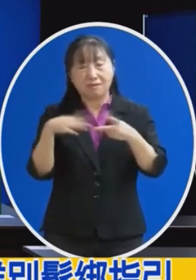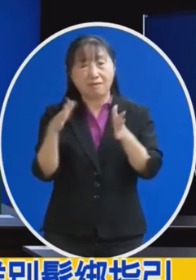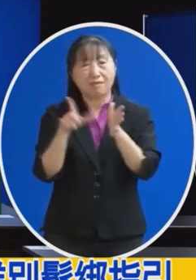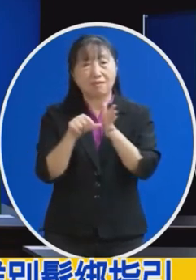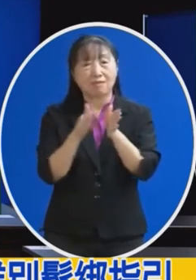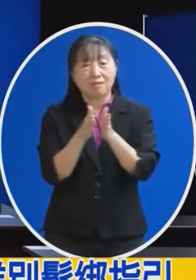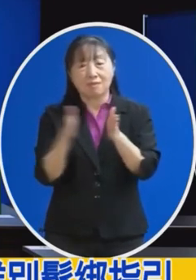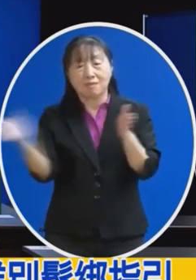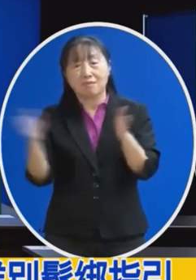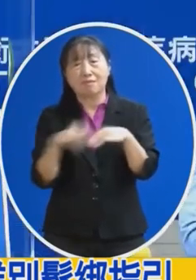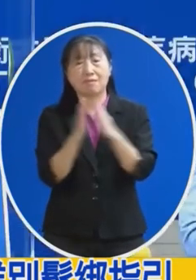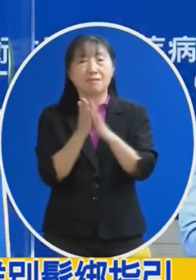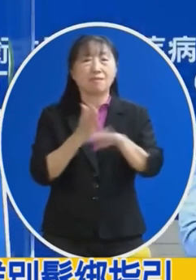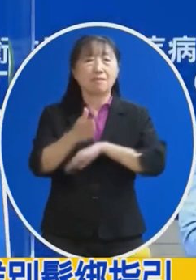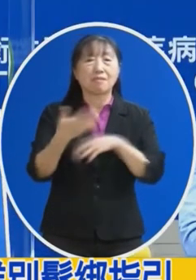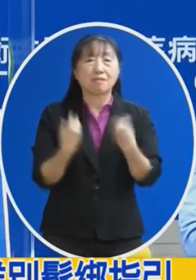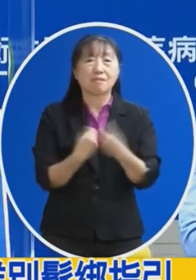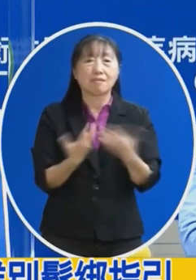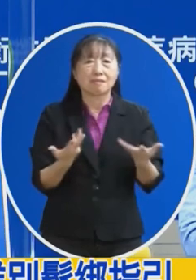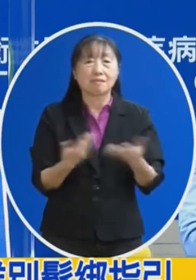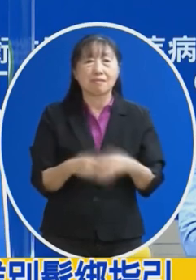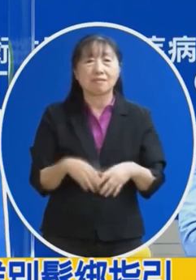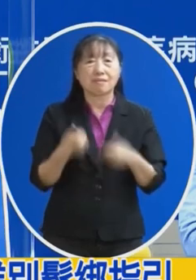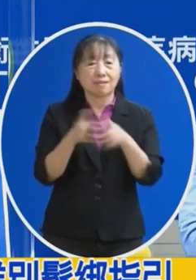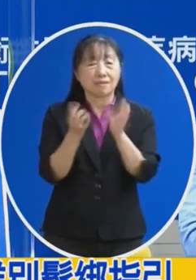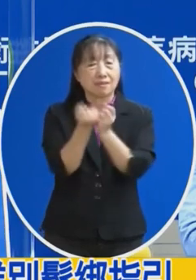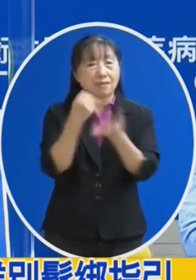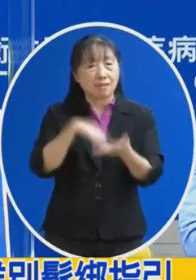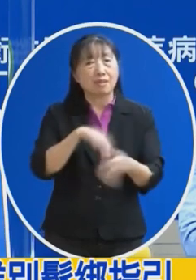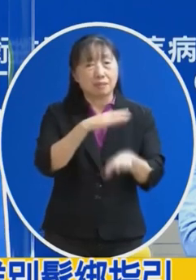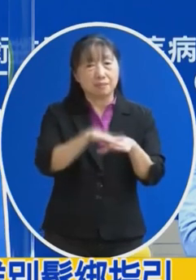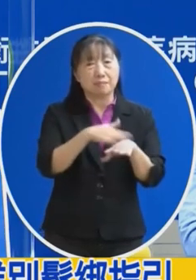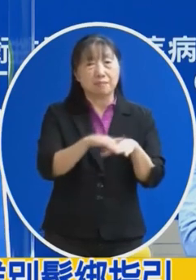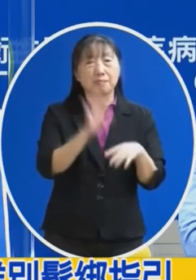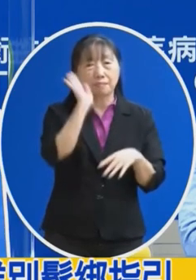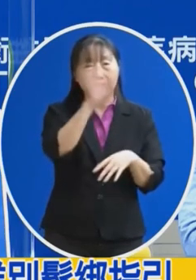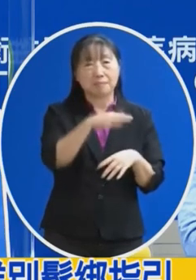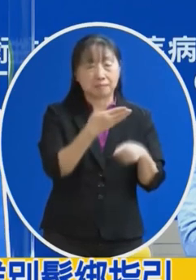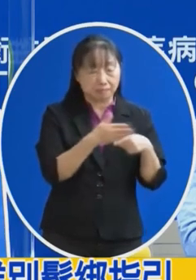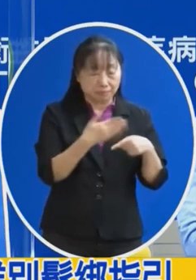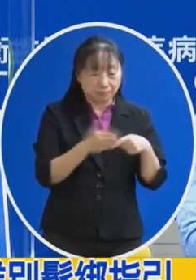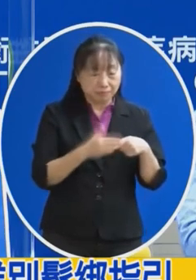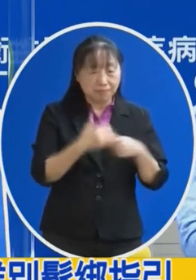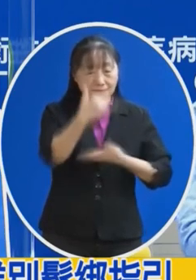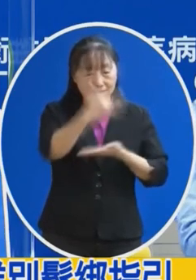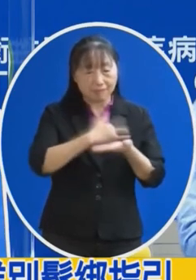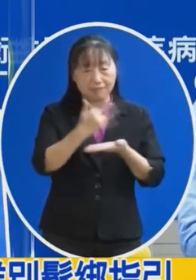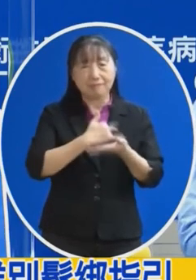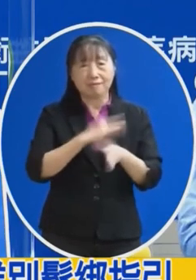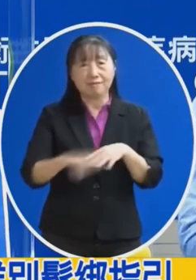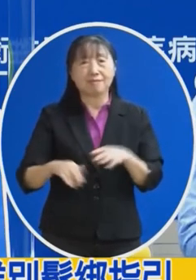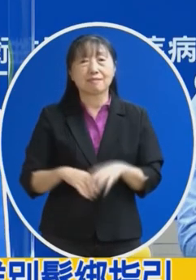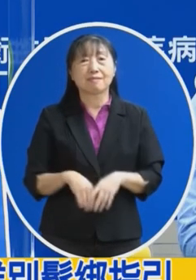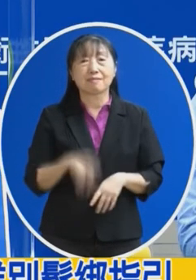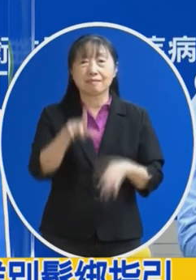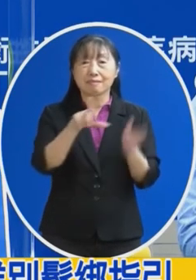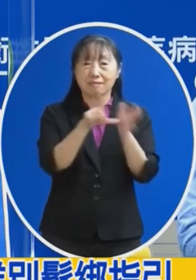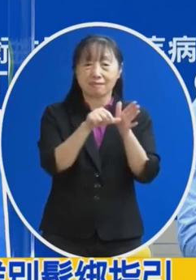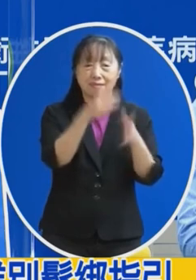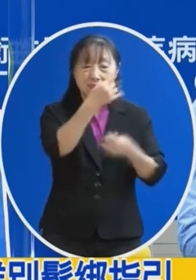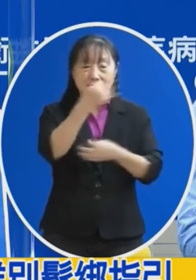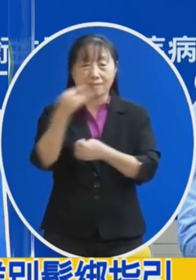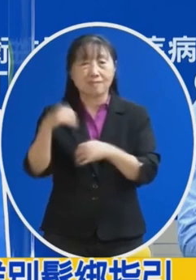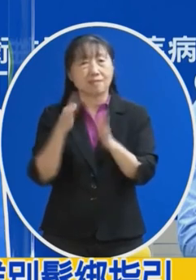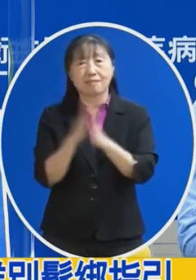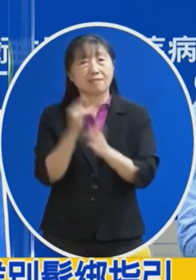中心怎么看？ 我讲这个莫德纳也会陆续的到货了哈，那事实上大家时程上也都一